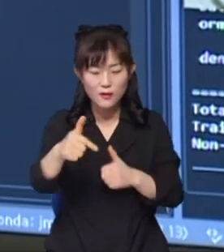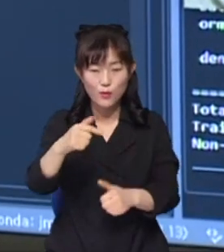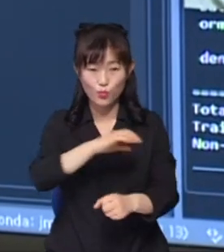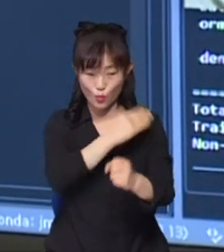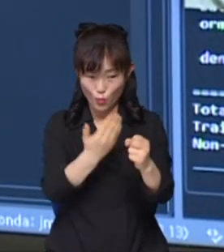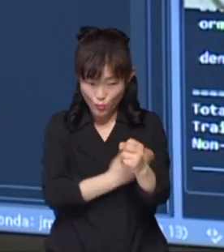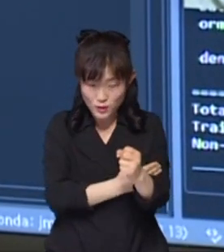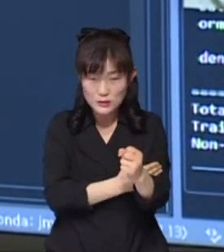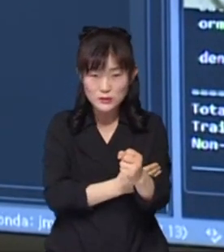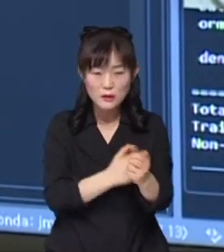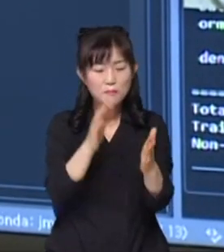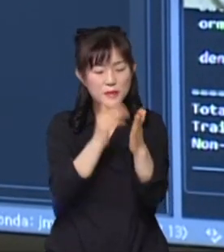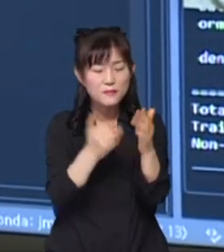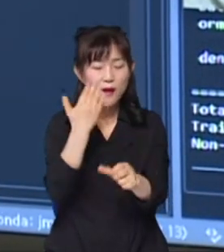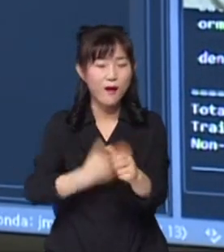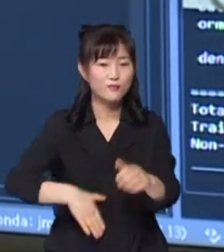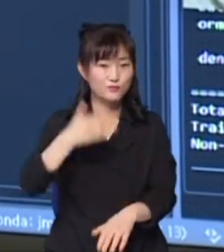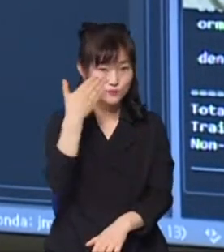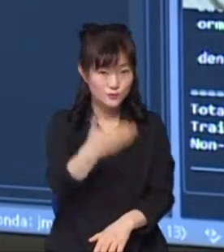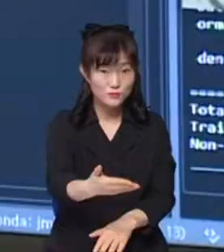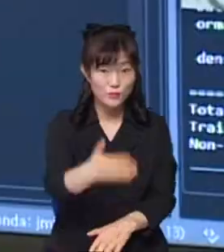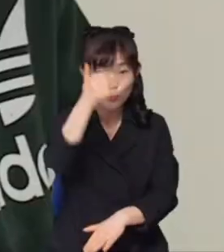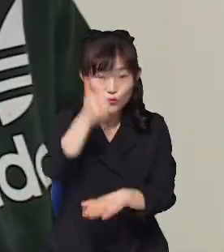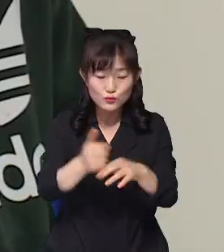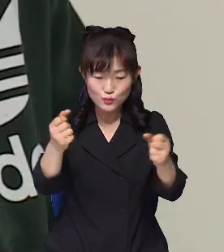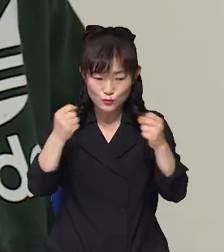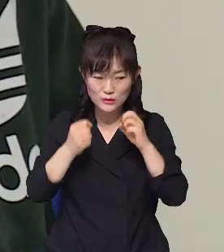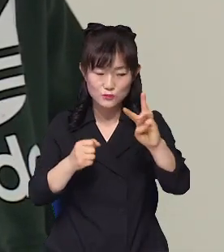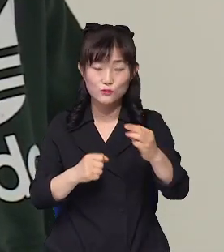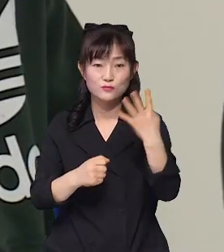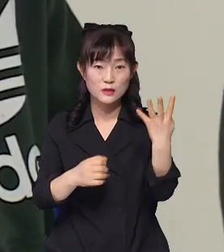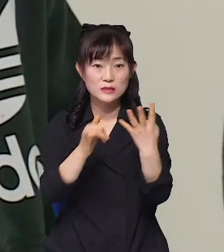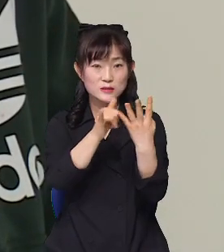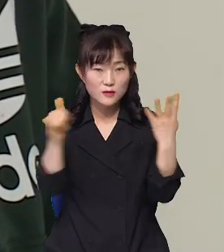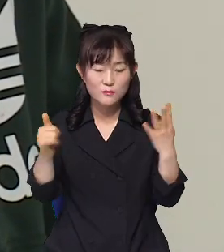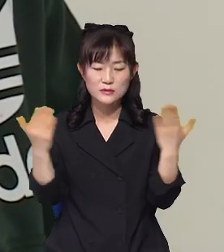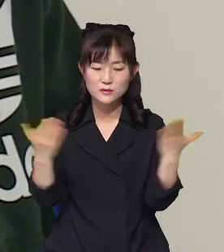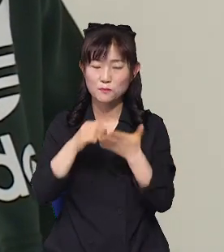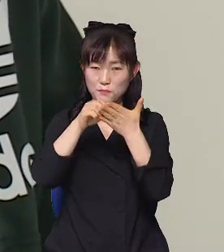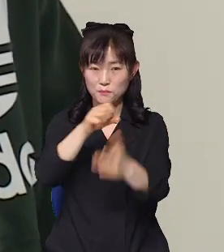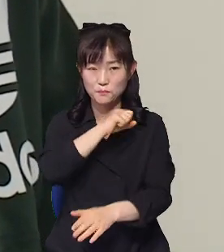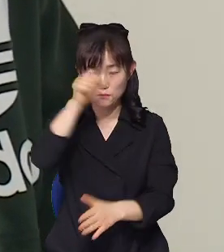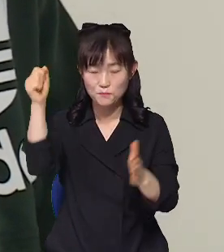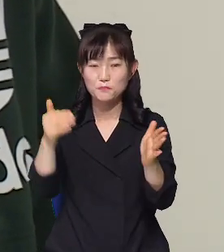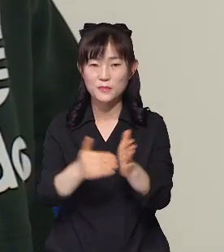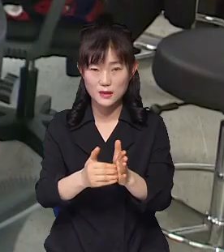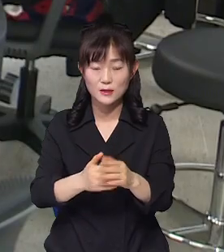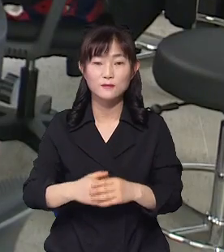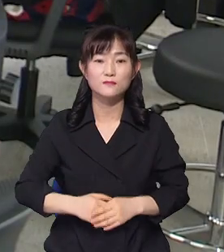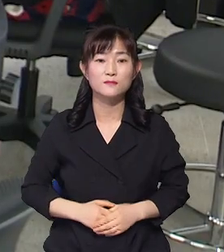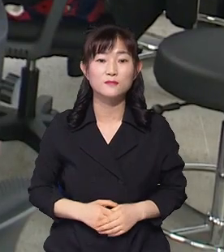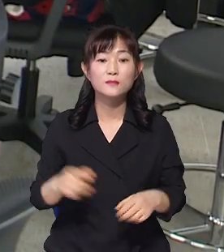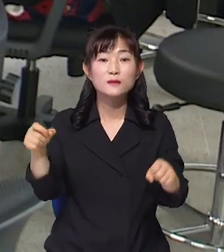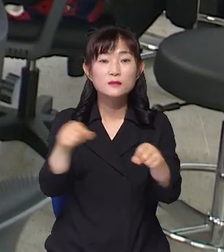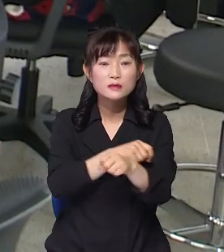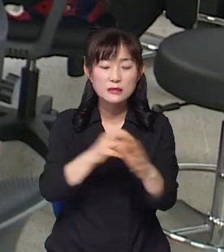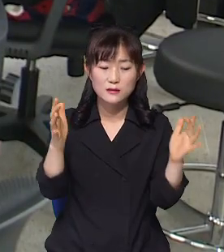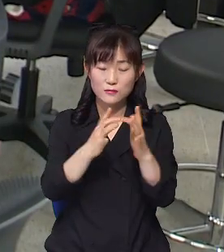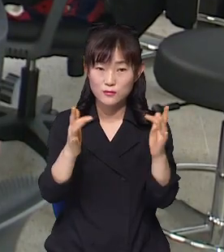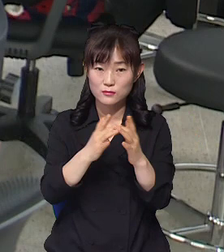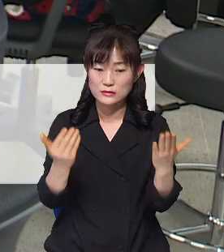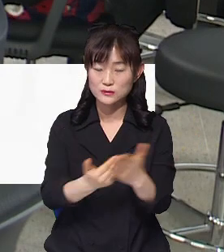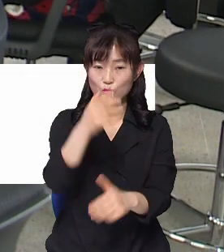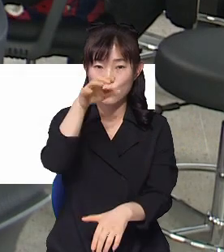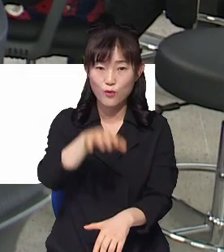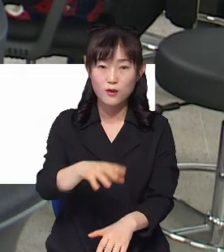이어졌고, 그 결과 지난해 졸업생 34명이 모두 관련 분야 취업에 성공했습니다. 특히